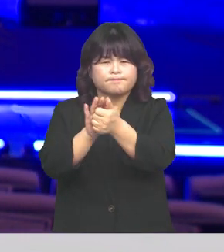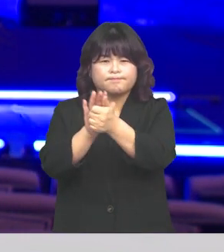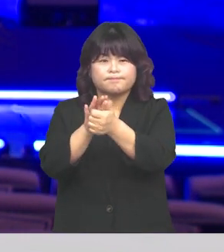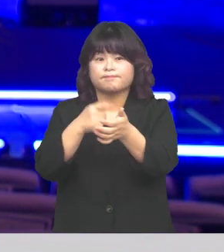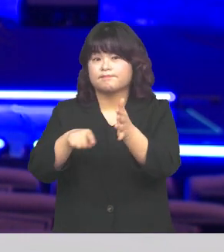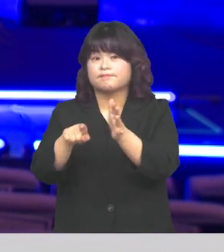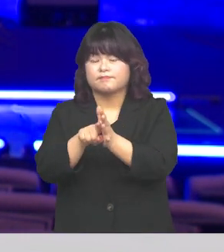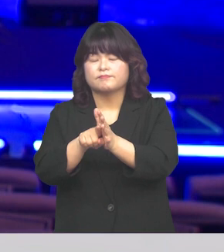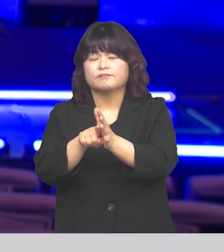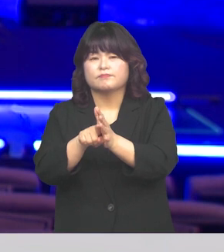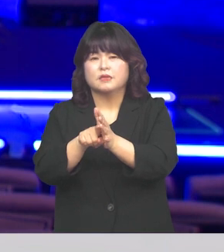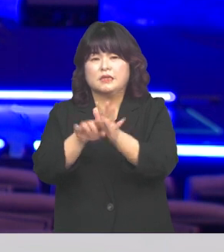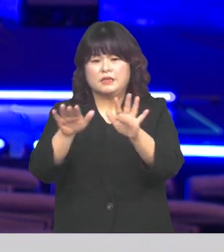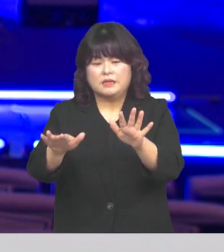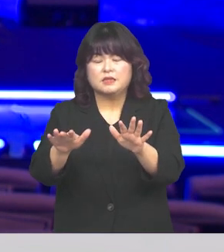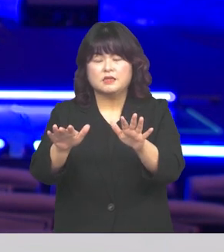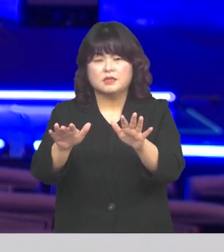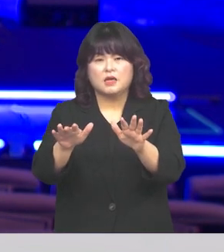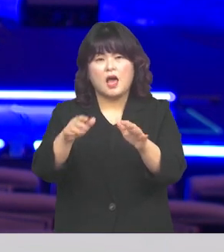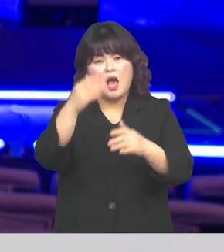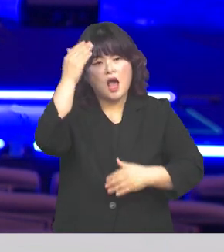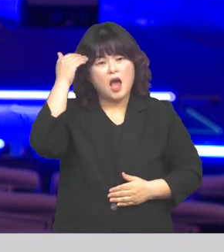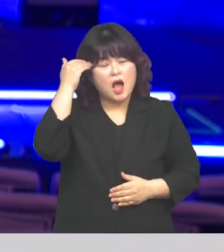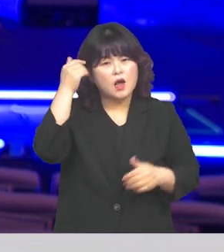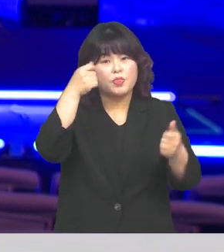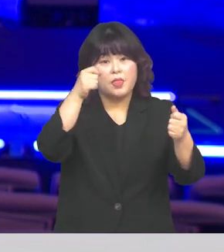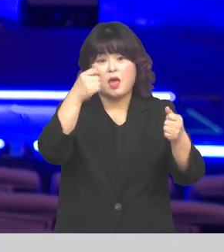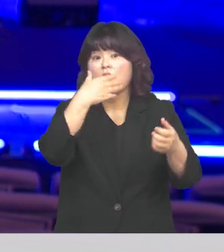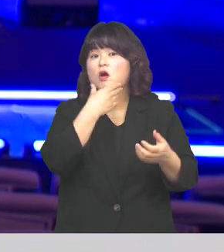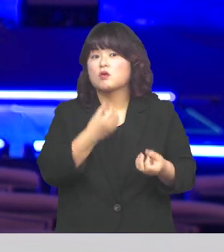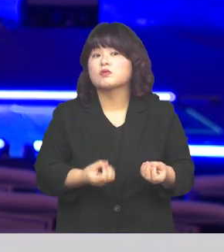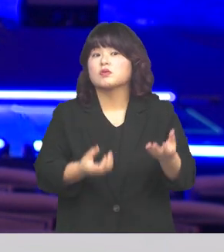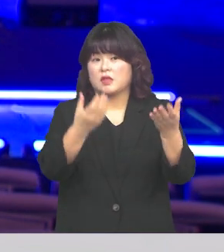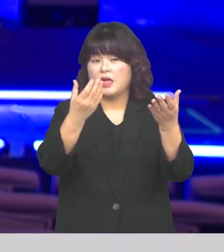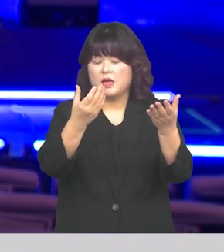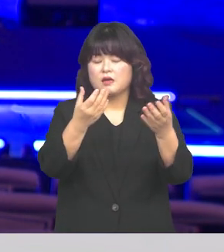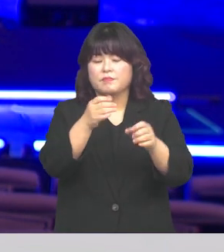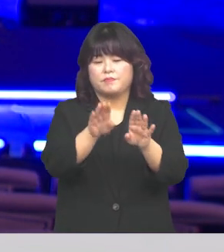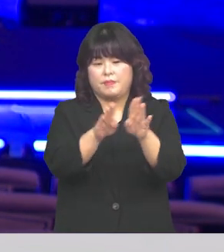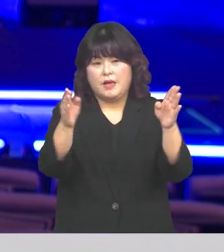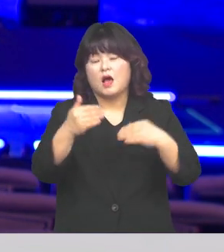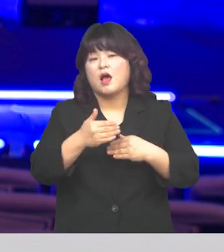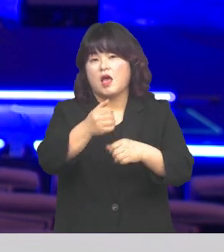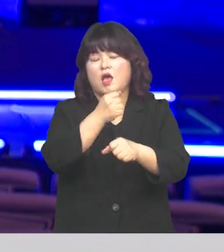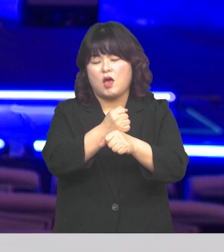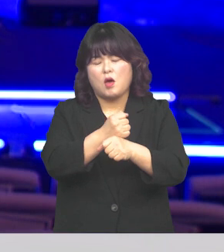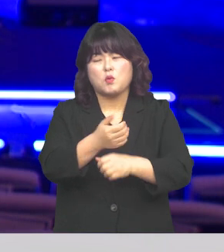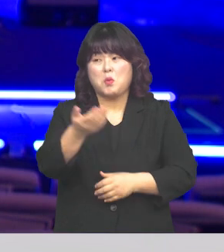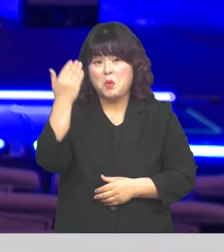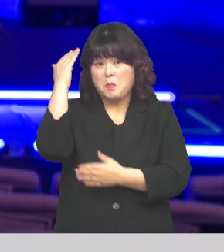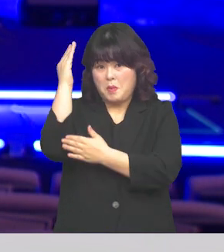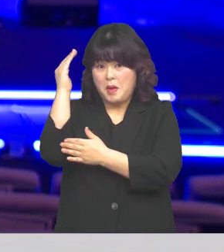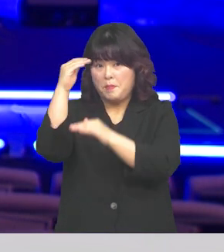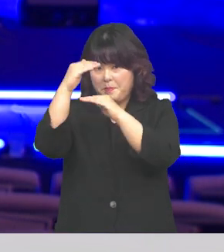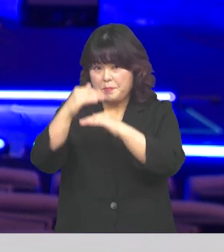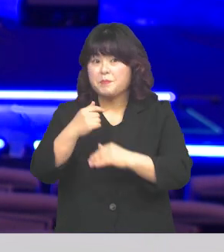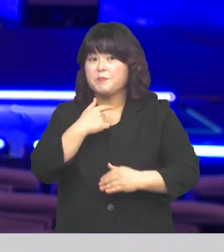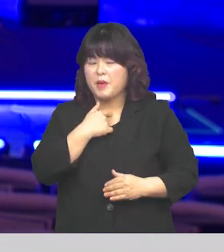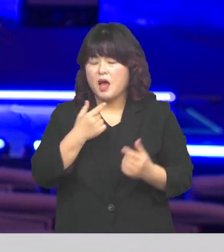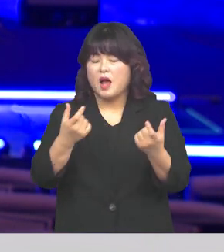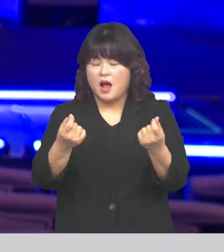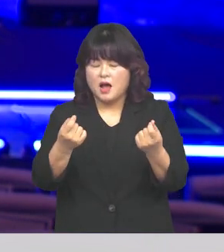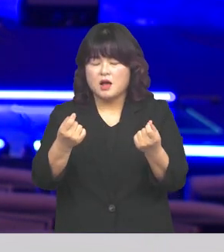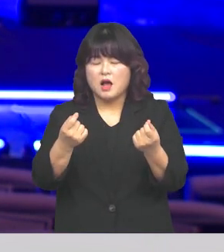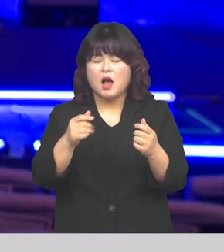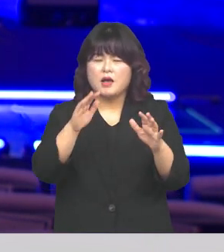장려하기 위해서 이런 대한민국 대학연극제를 만들었고요. 이미 말씀드린 대로